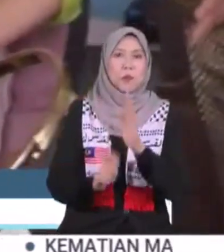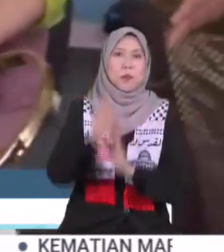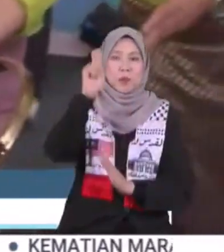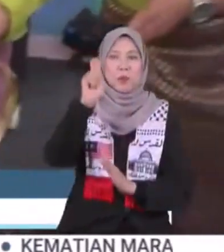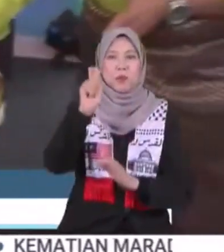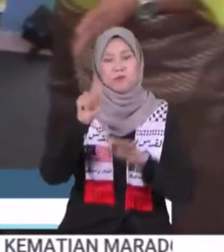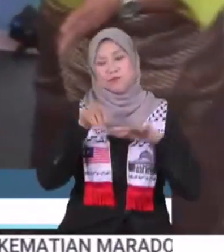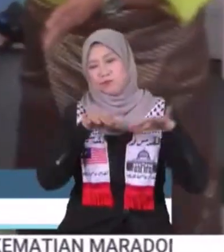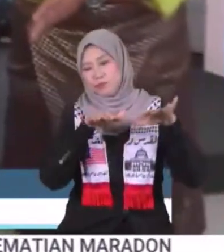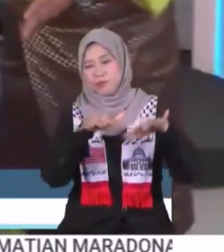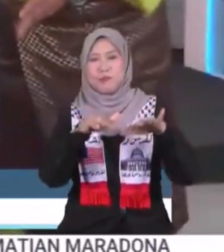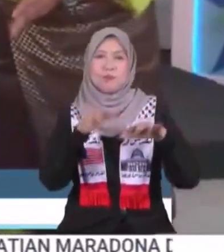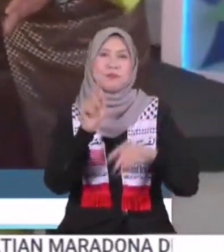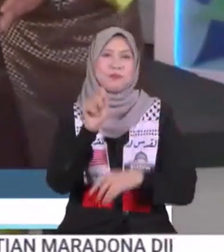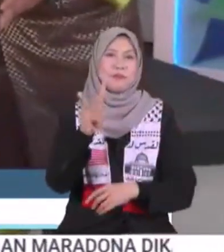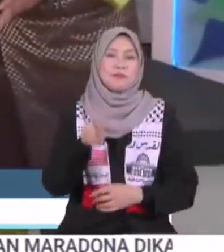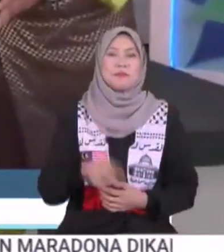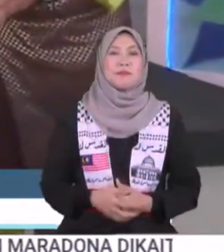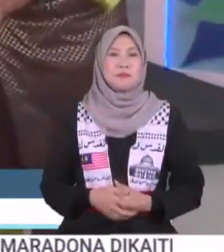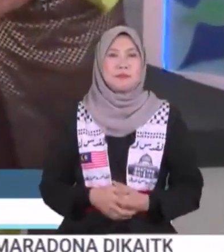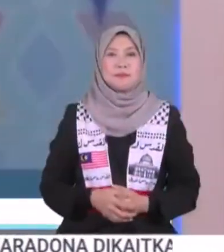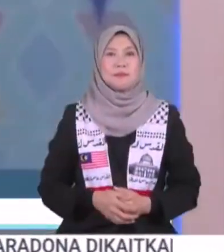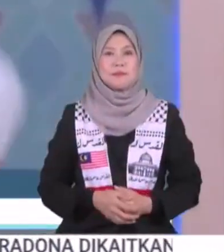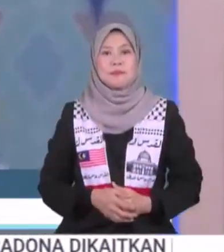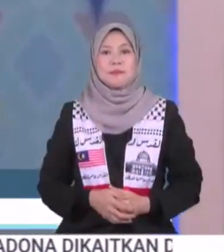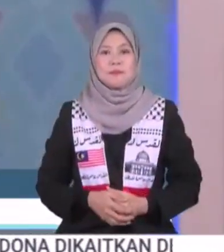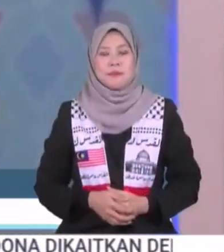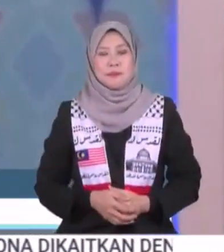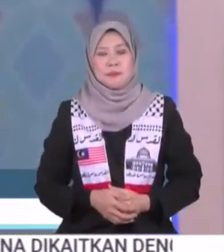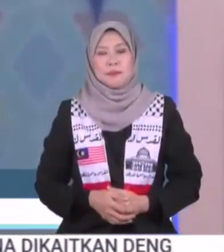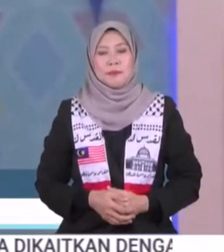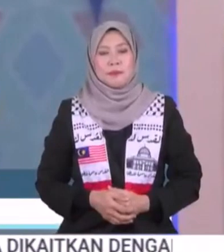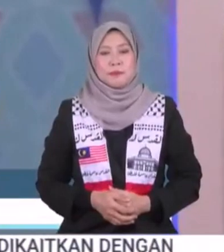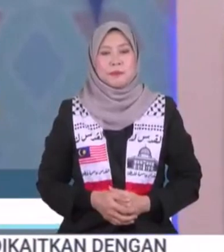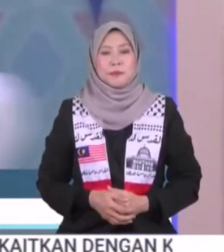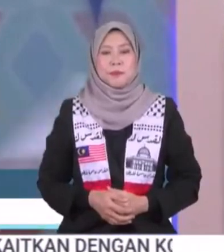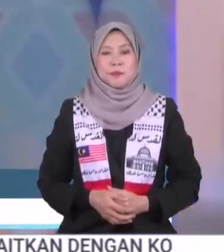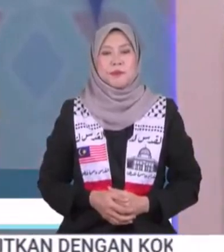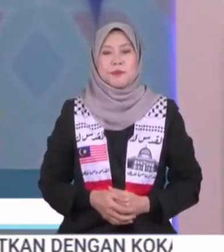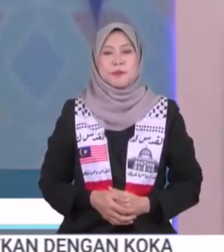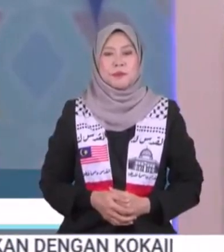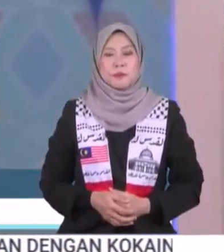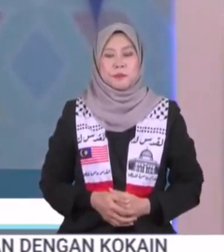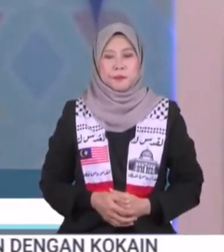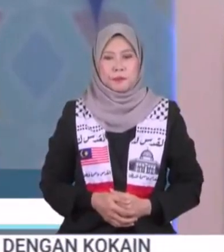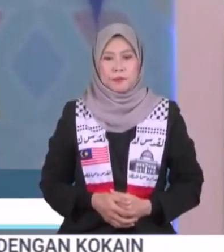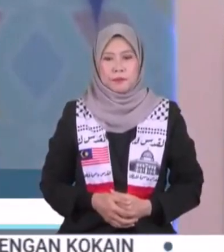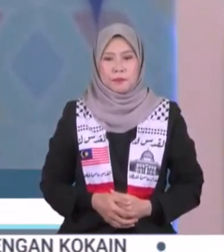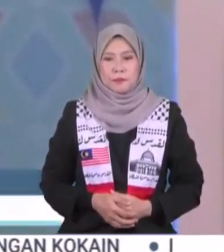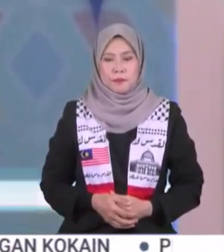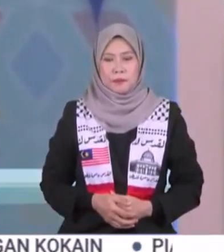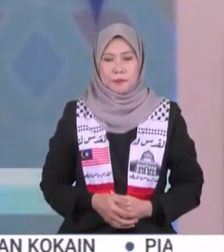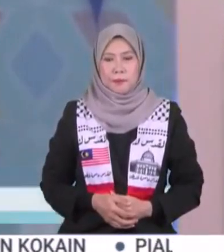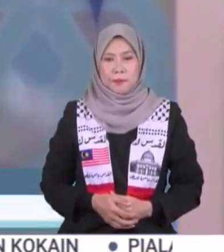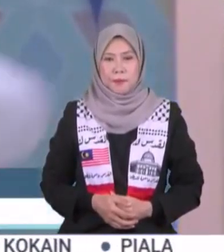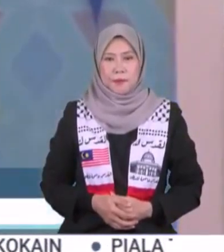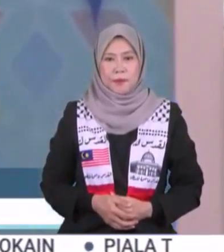lebih tinggi. Berita Melayu, 1 million,